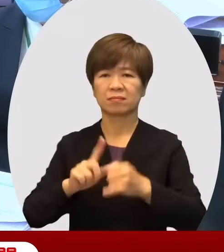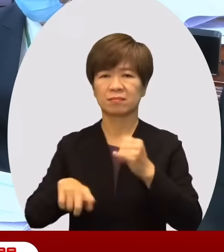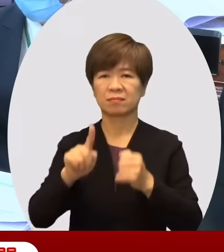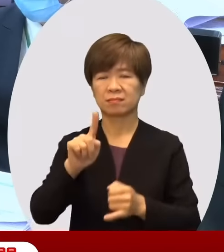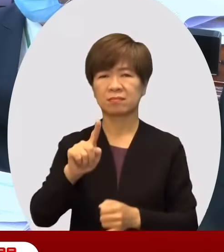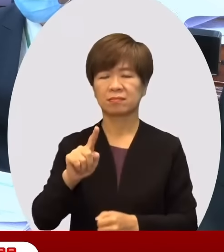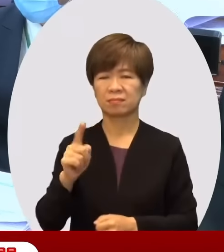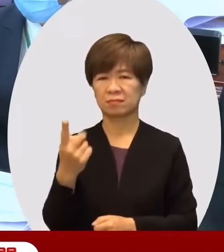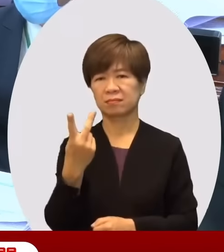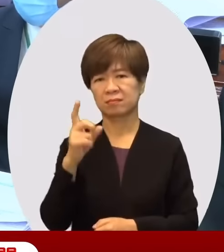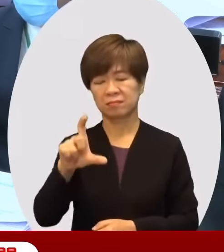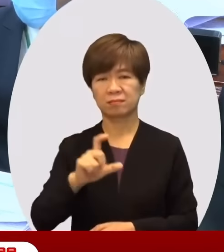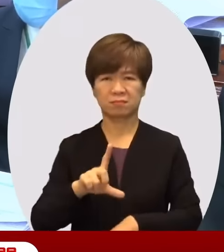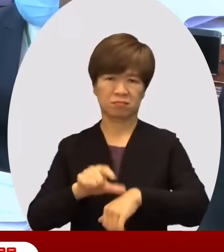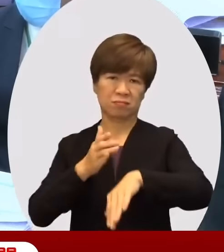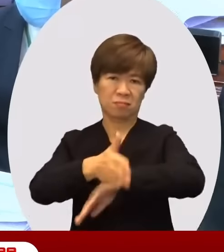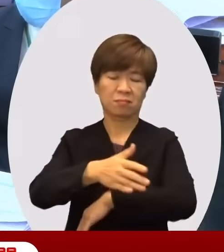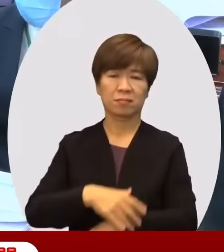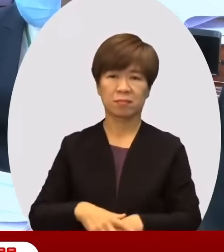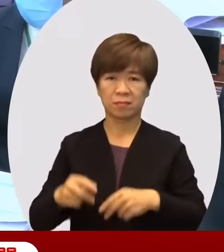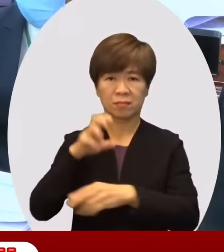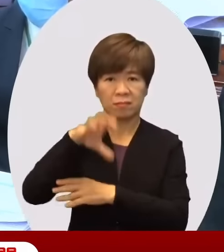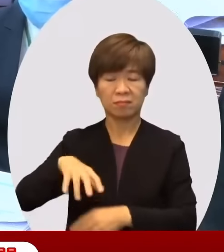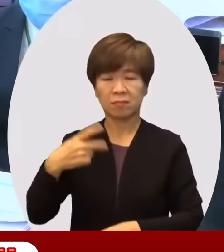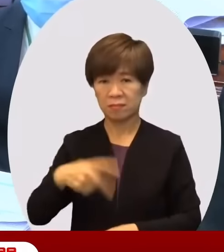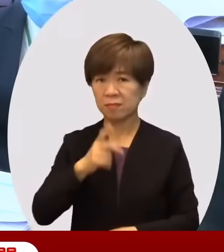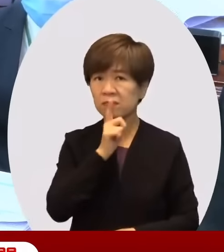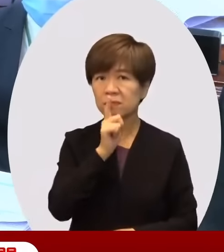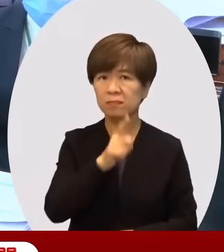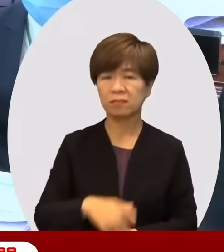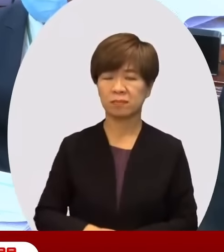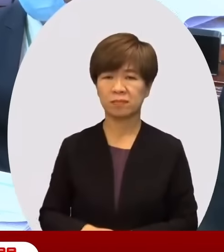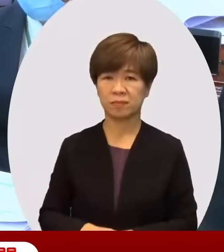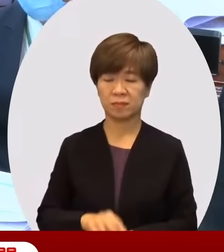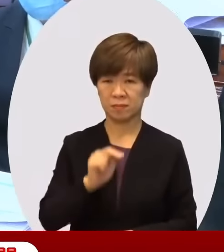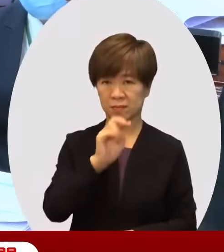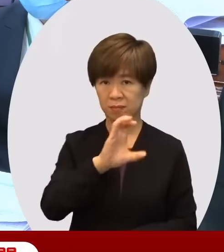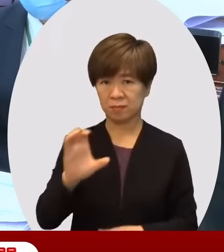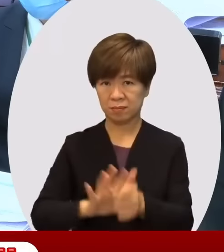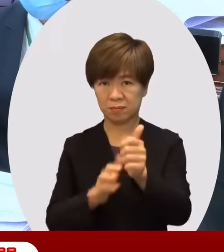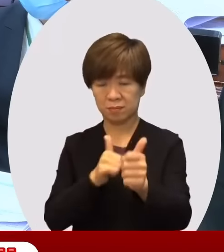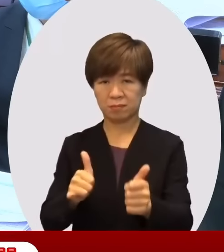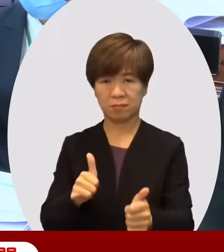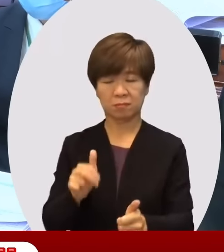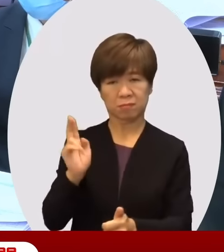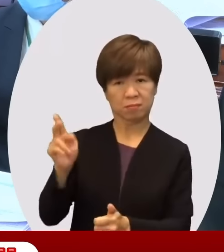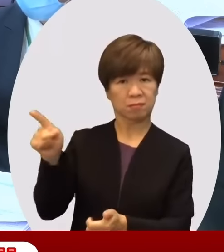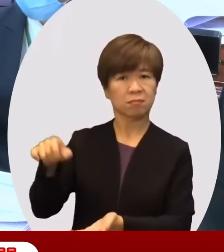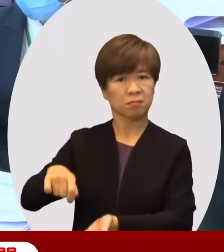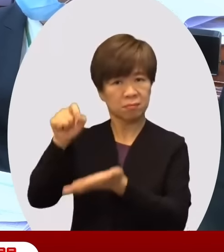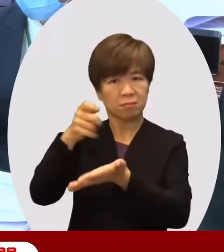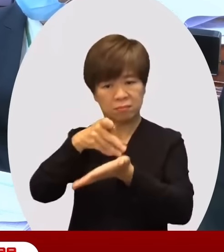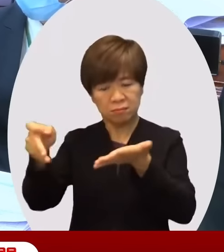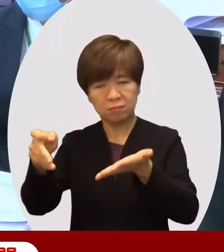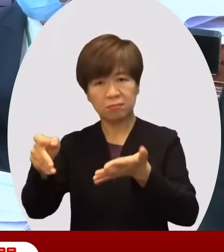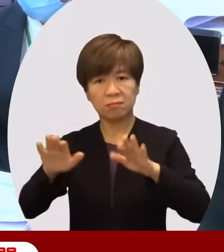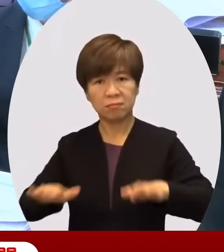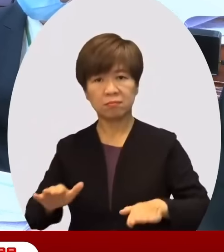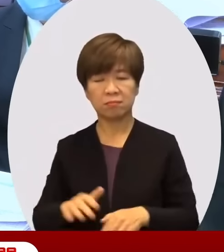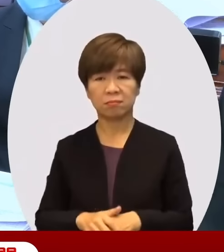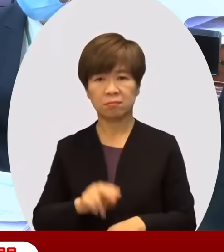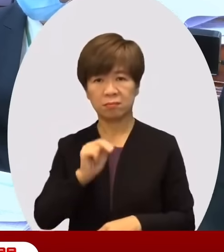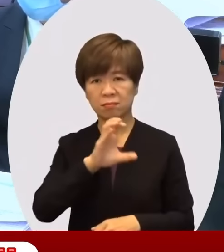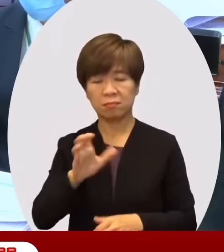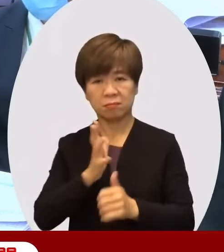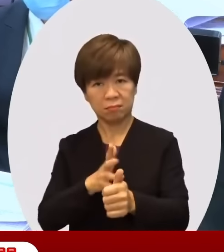超过时间。 对，因为行政院又说哦，基于行政议题 ，NCC 委员要他提。那可是现在 NCC 委员，我问他